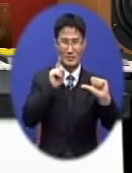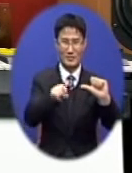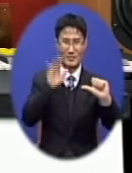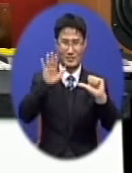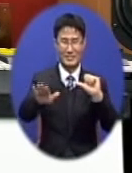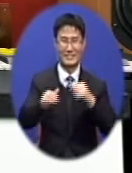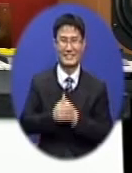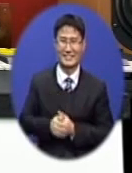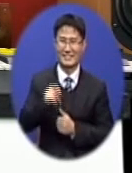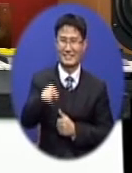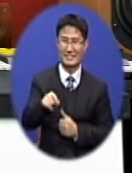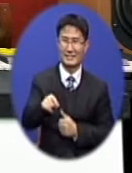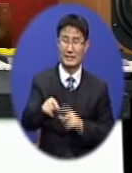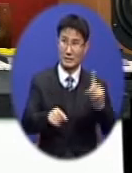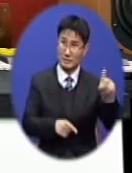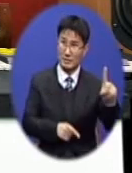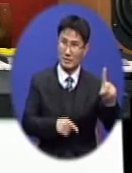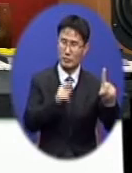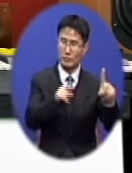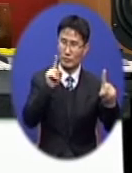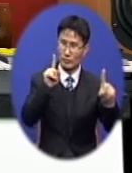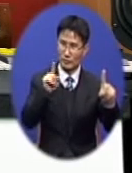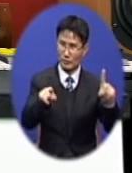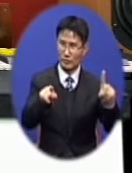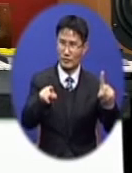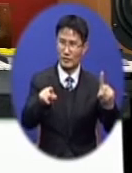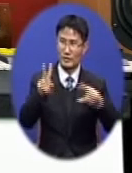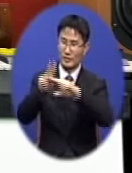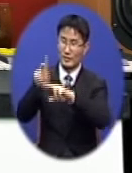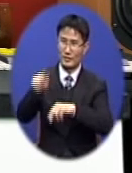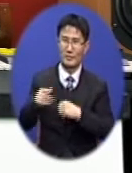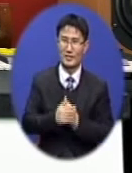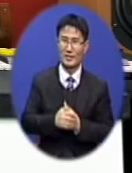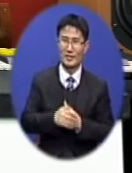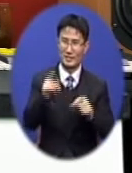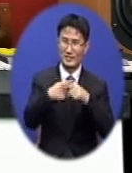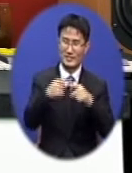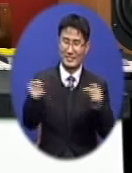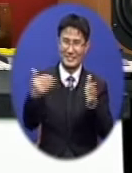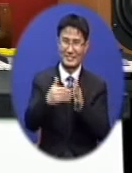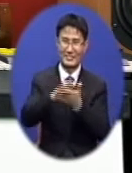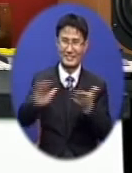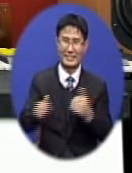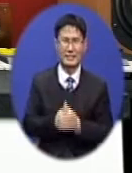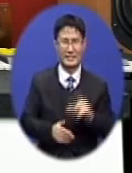누르신 다음에 예, 여기에 11번 누르시고 또 우물정자를 누르면 심사 완료됩니다. 네,